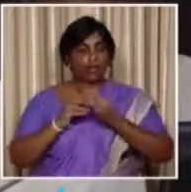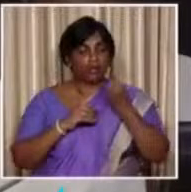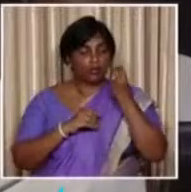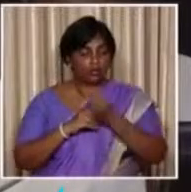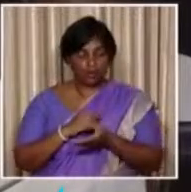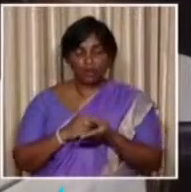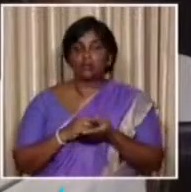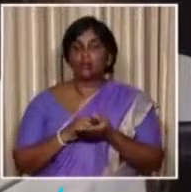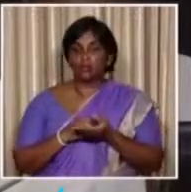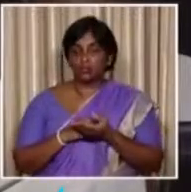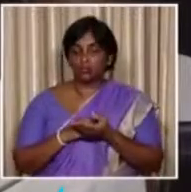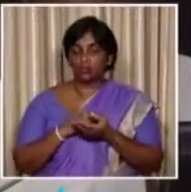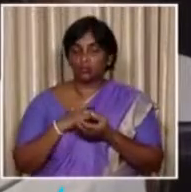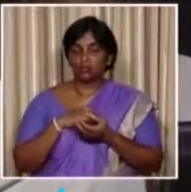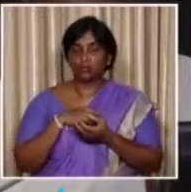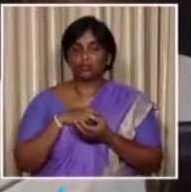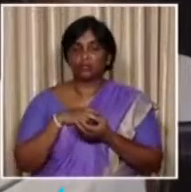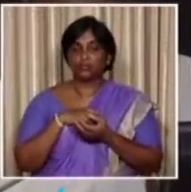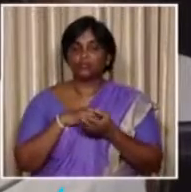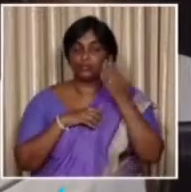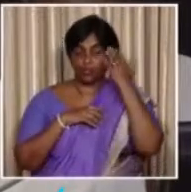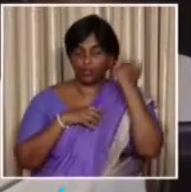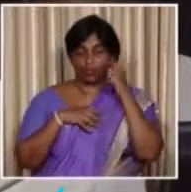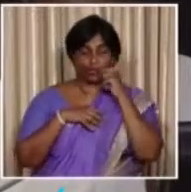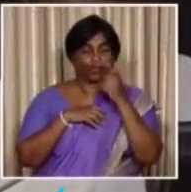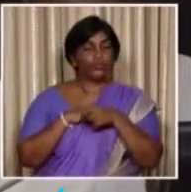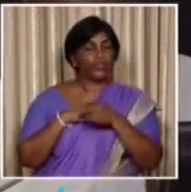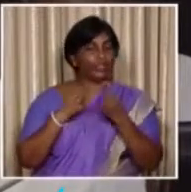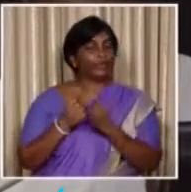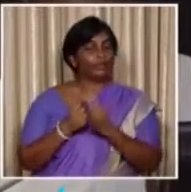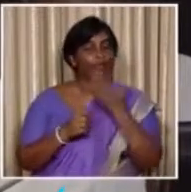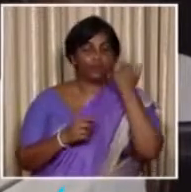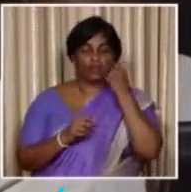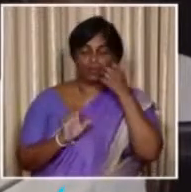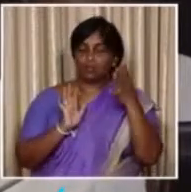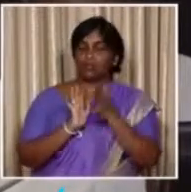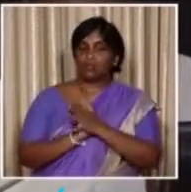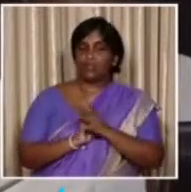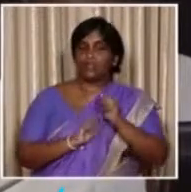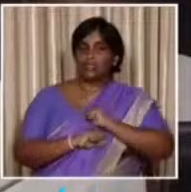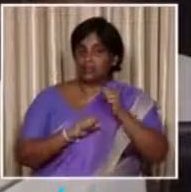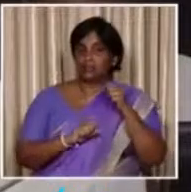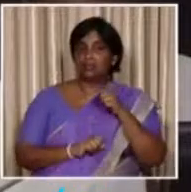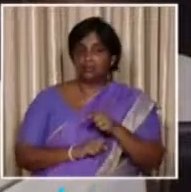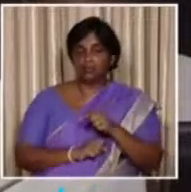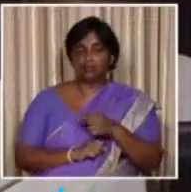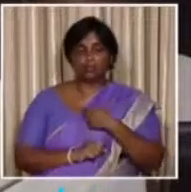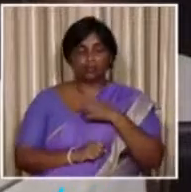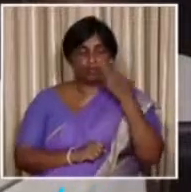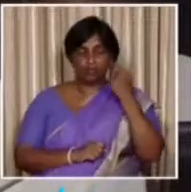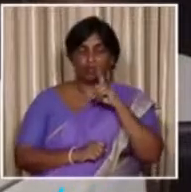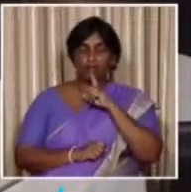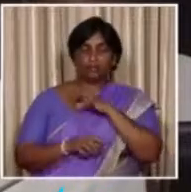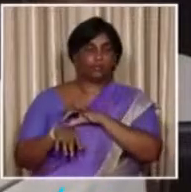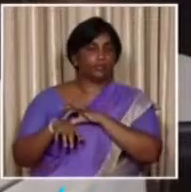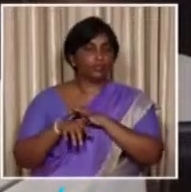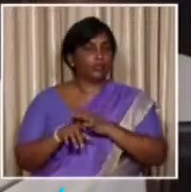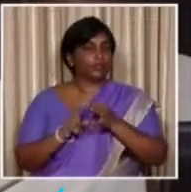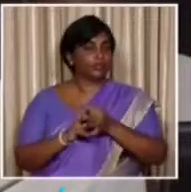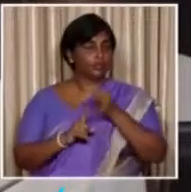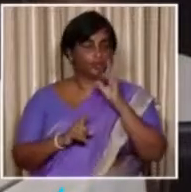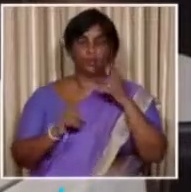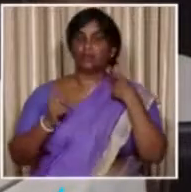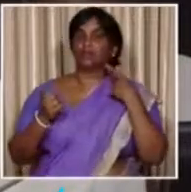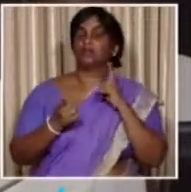කරන්න. ඔය මව්වරුන් එක්ක 2015 දී මම ගිහිල්ලා වාඩි වුණා උතන සත්‍යග්‍රහයේ. ඊට පස්සේ මම මේ මව්වරුන් අරගෙන ගිහිල්ලා